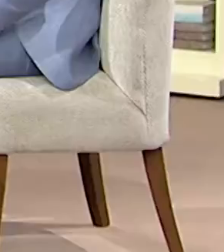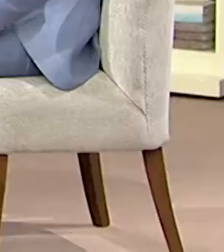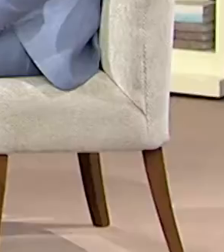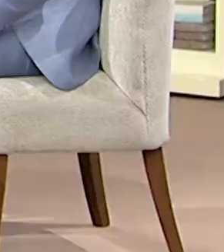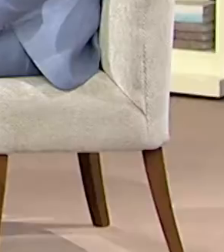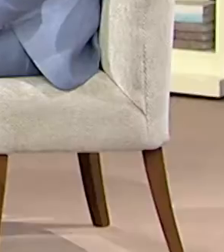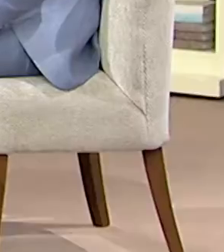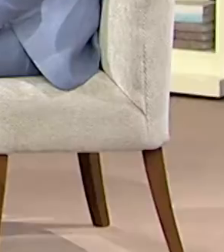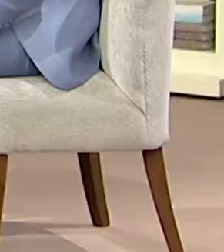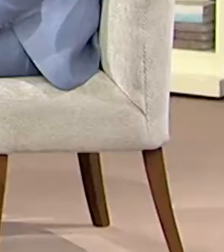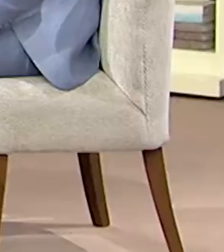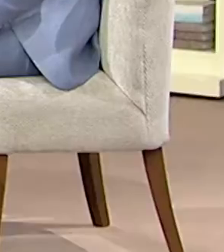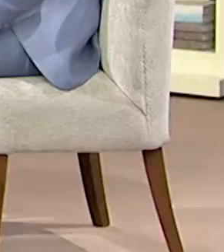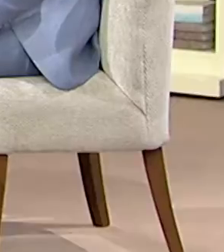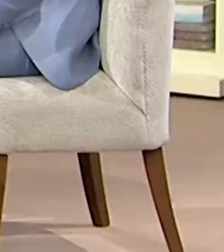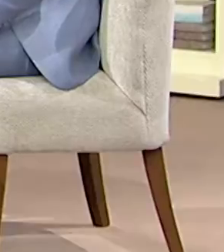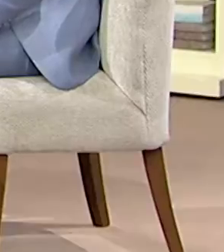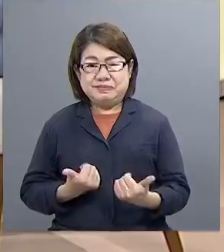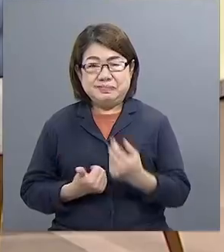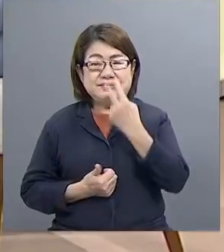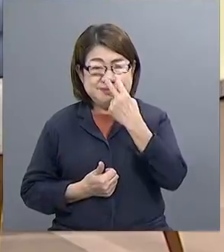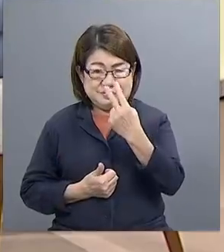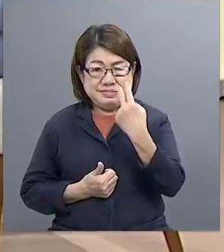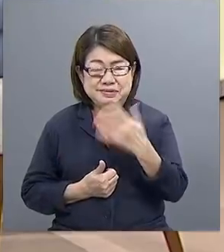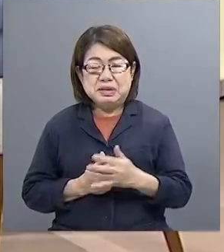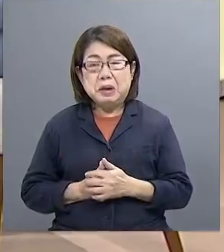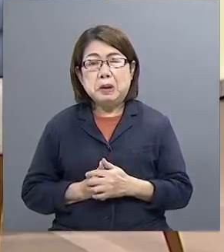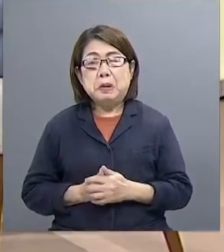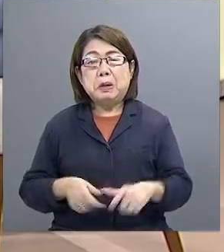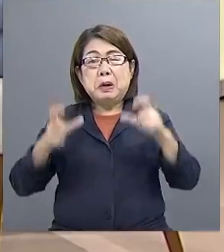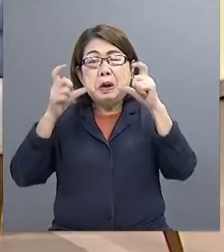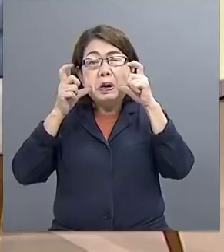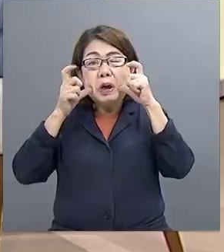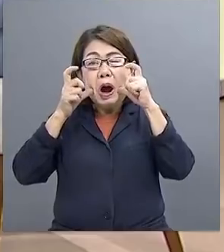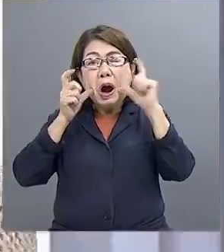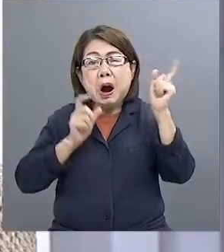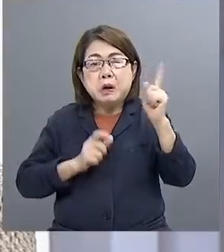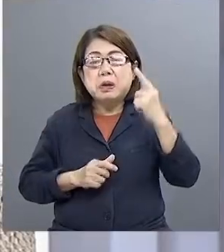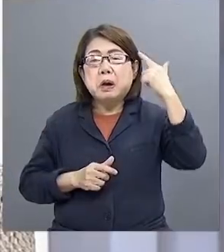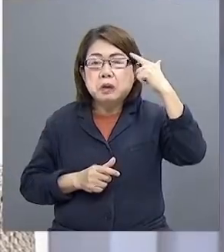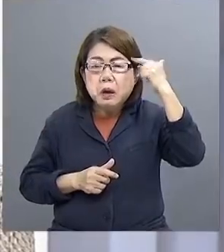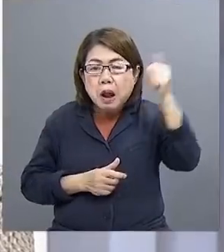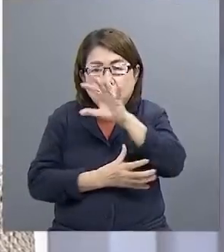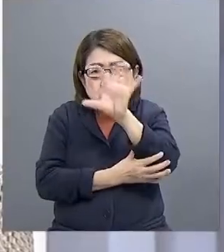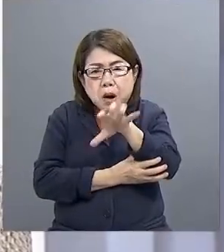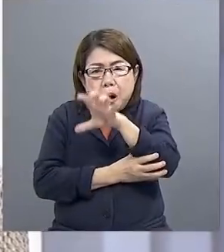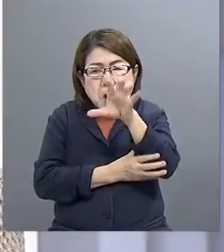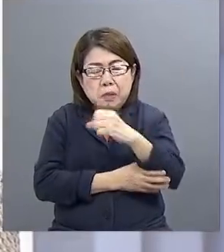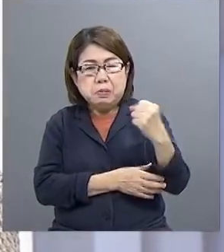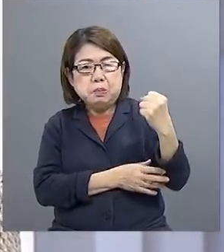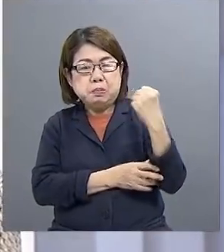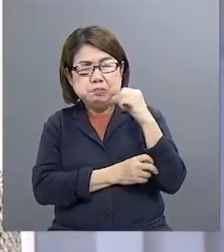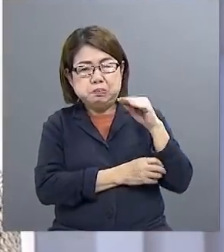อ่าคุณผู้ชมครับคนละอุบายของทศกัณฐ์นั้นมีมากมายจริงๆนะครับด้วยความที่มีฤทธิ์มากจึงไม่เกรงกลัวผู้ใด